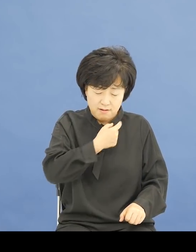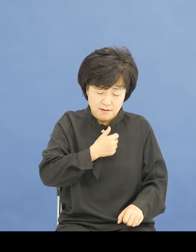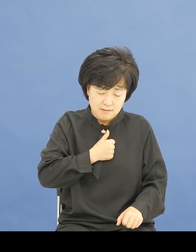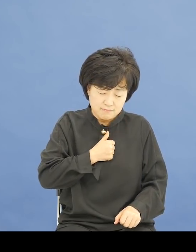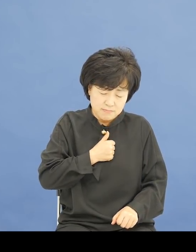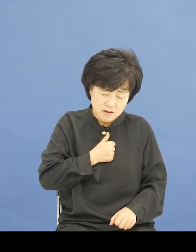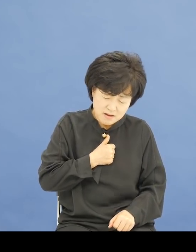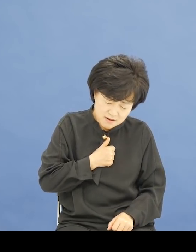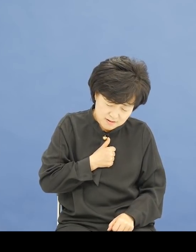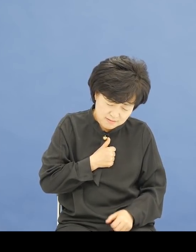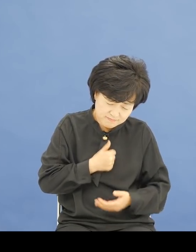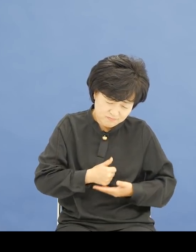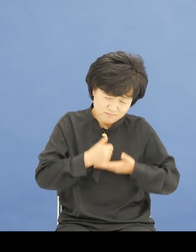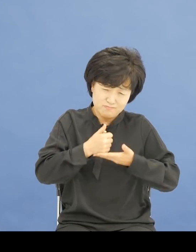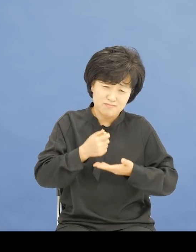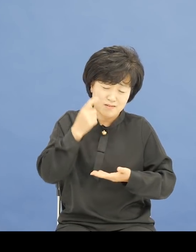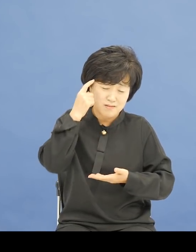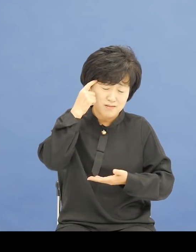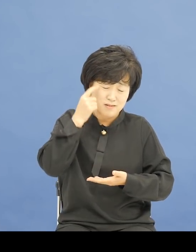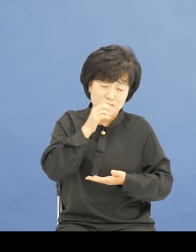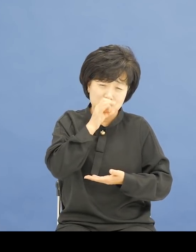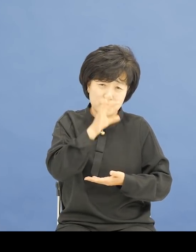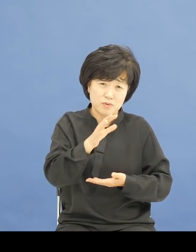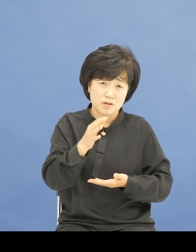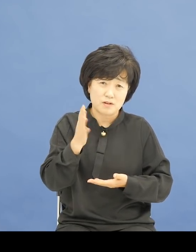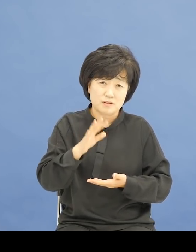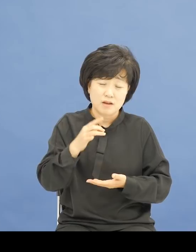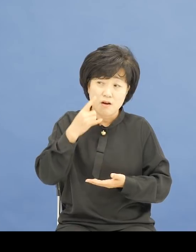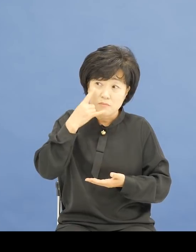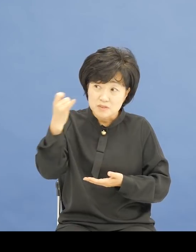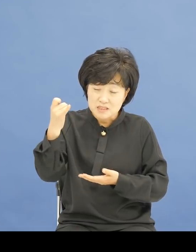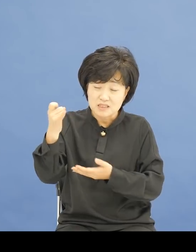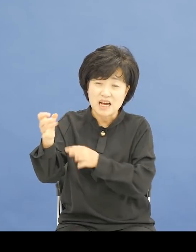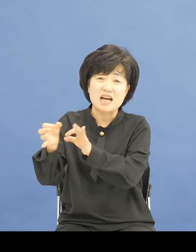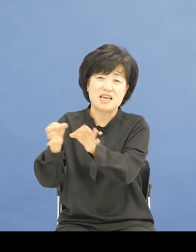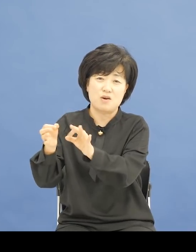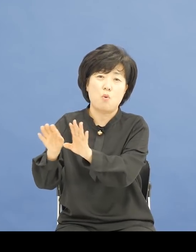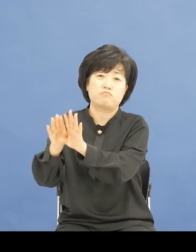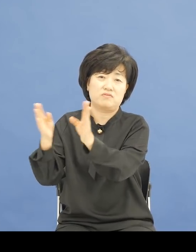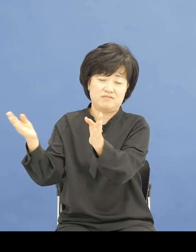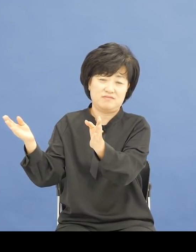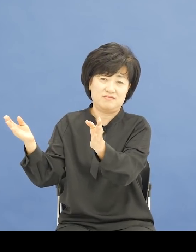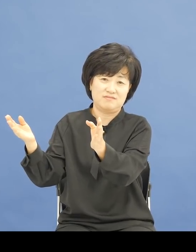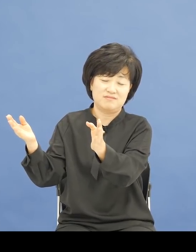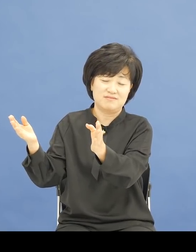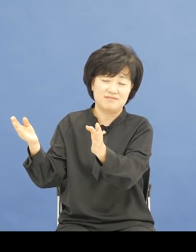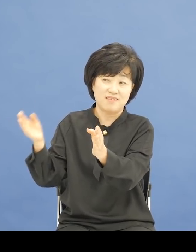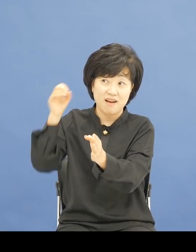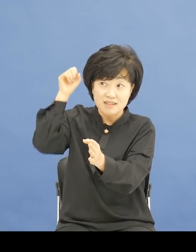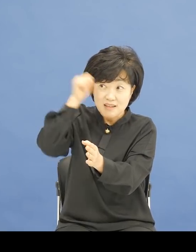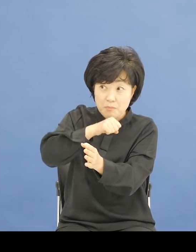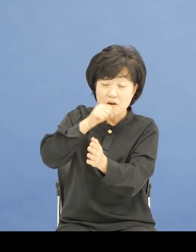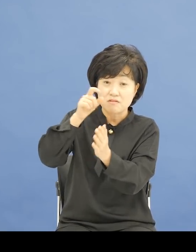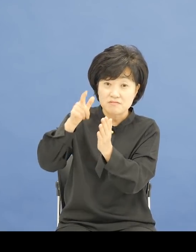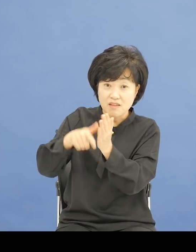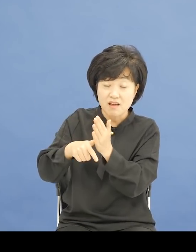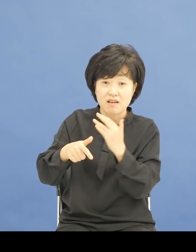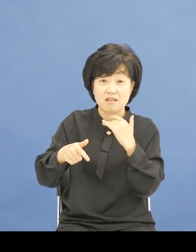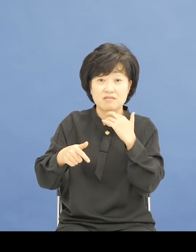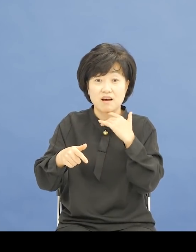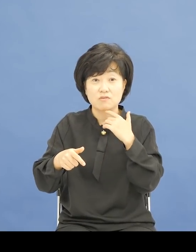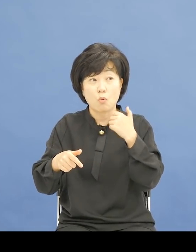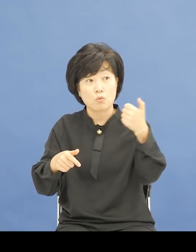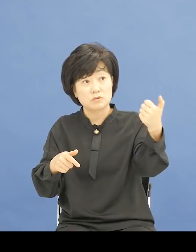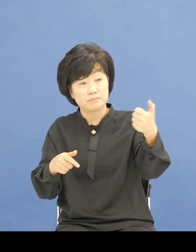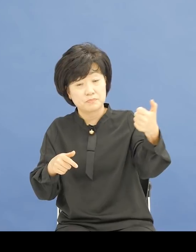너무 힘든 시기였는데 부모님께서 가게를 하나 오픈하셨습니다. 네. 오픈하셨을 때 마침 새벽에